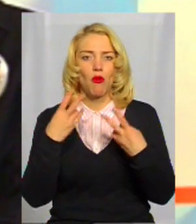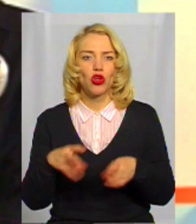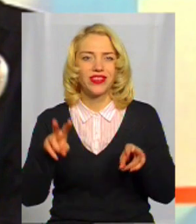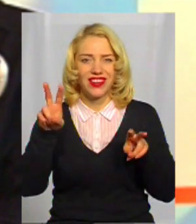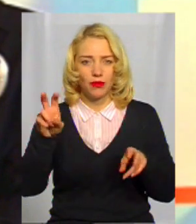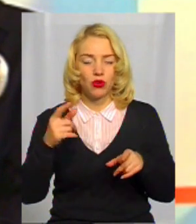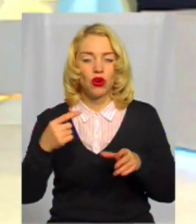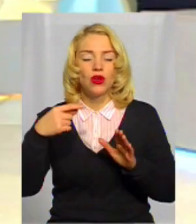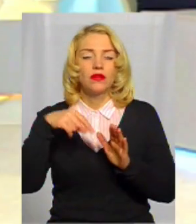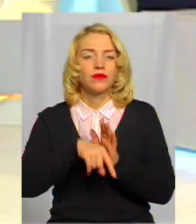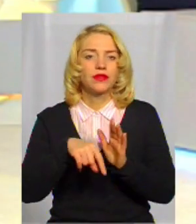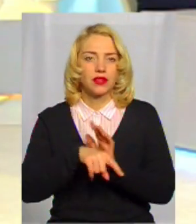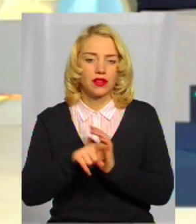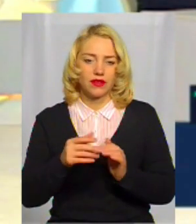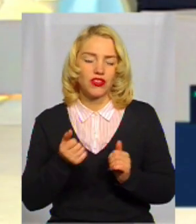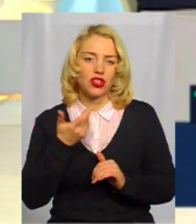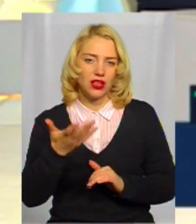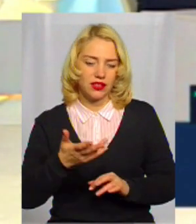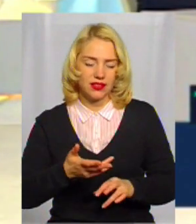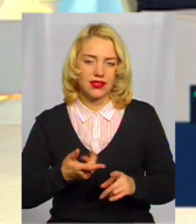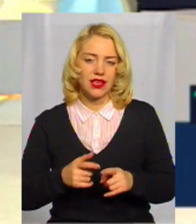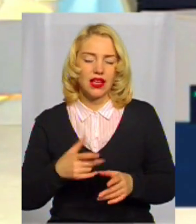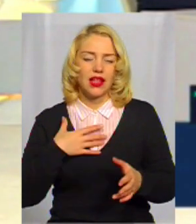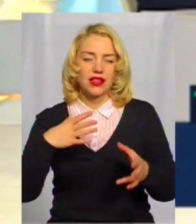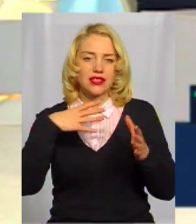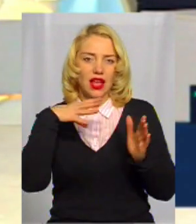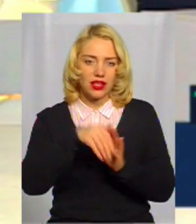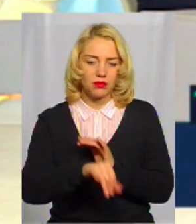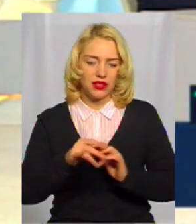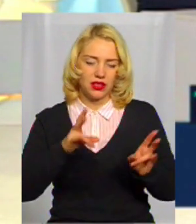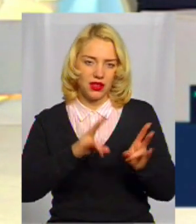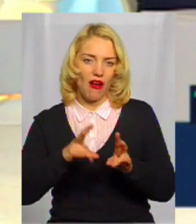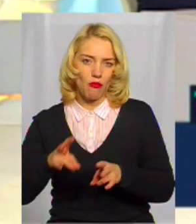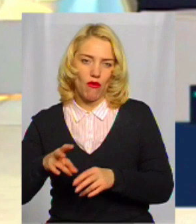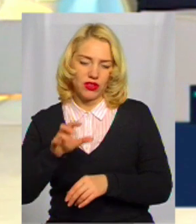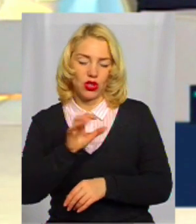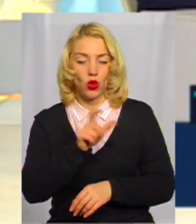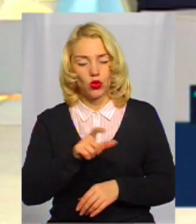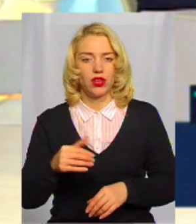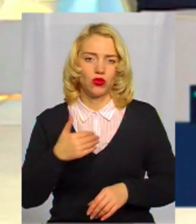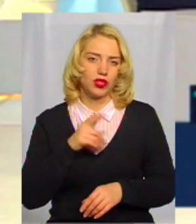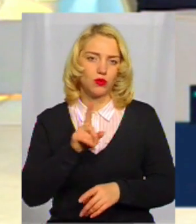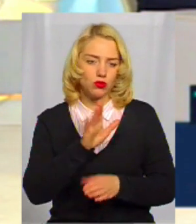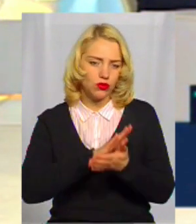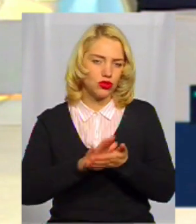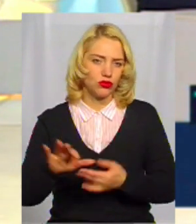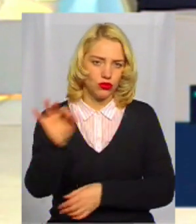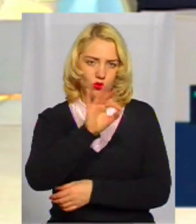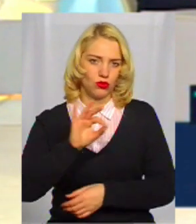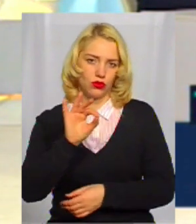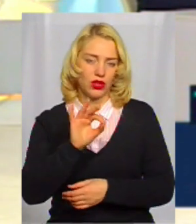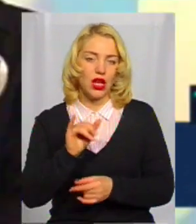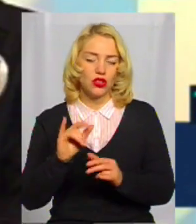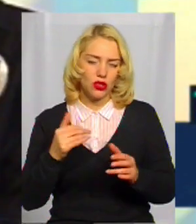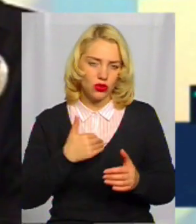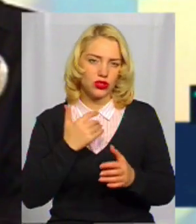плані кількості загиблих, травмованих людей. Хочеться, щоб ця статистика була нульовою і якомога більше зберегти